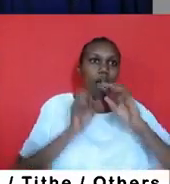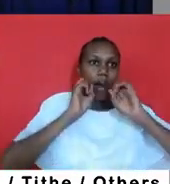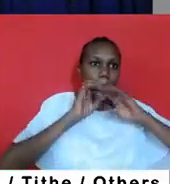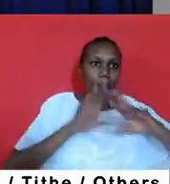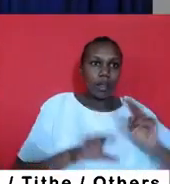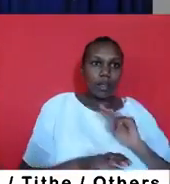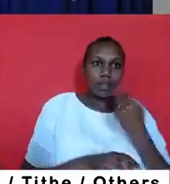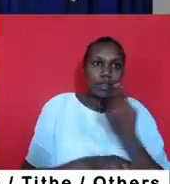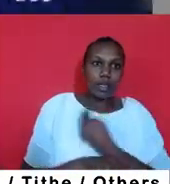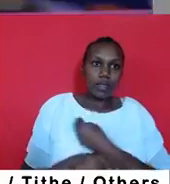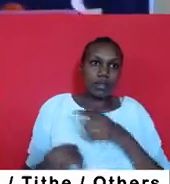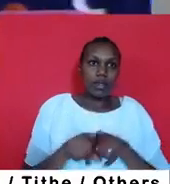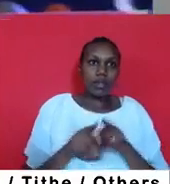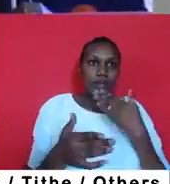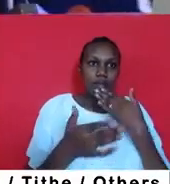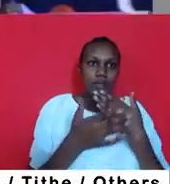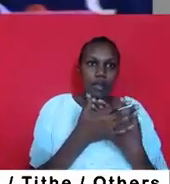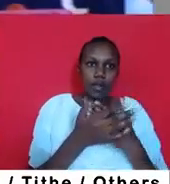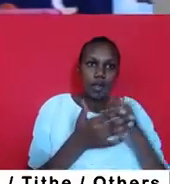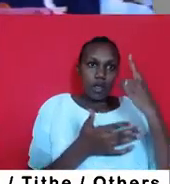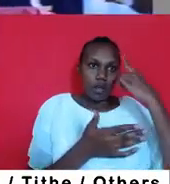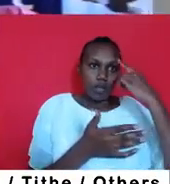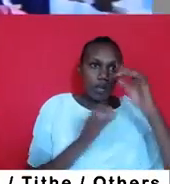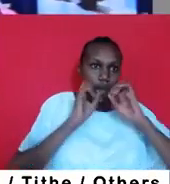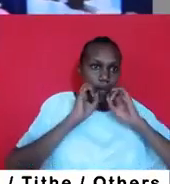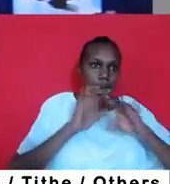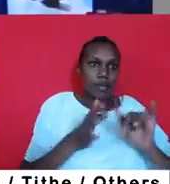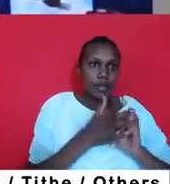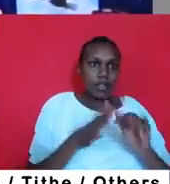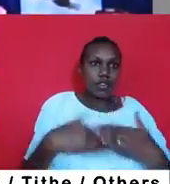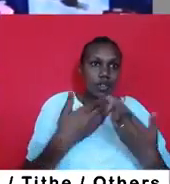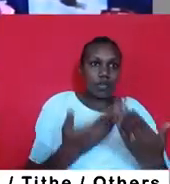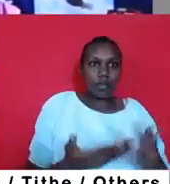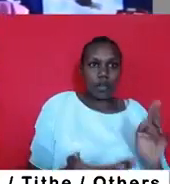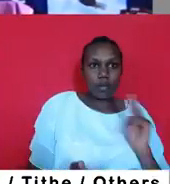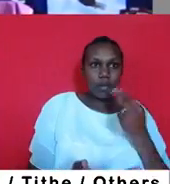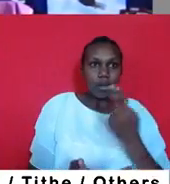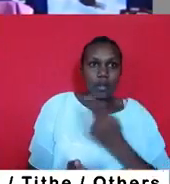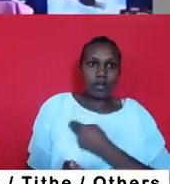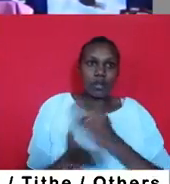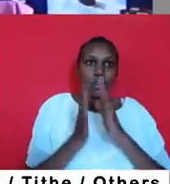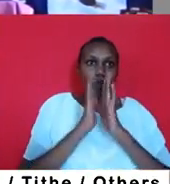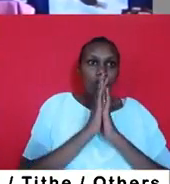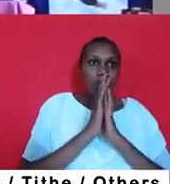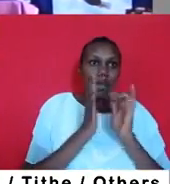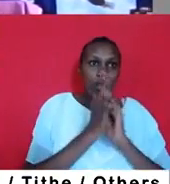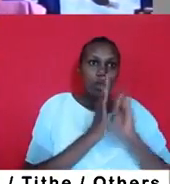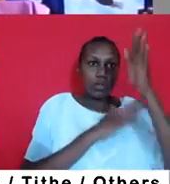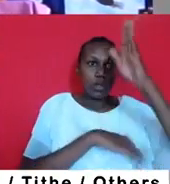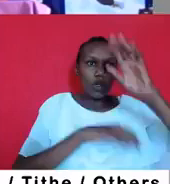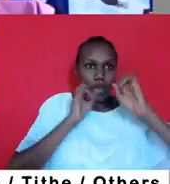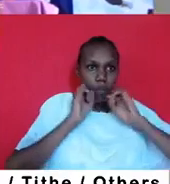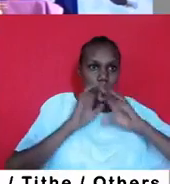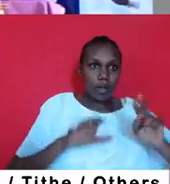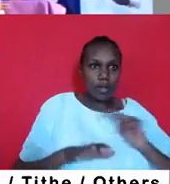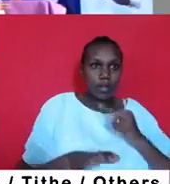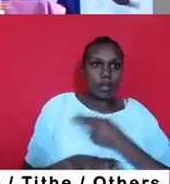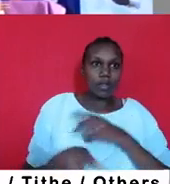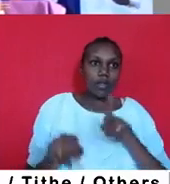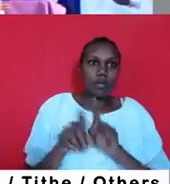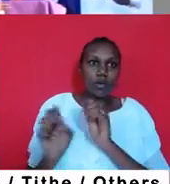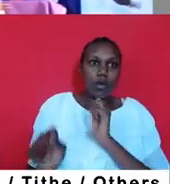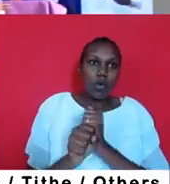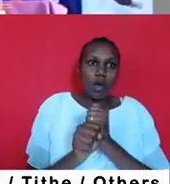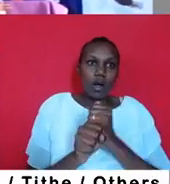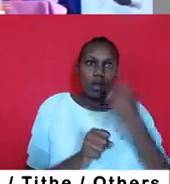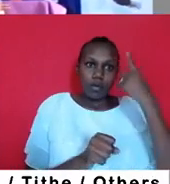Baba. Asante kwa sadaka ambayo imeletwa mbele yako, twakuomba Baba uweze kuibariki ikifanya